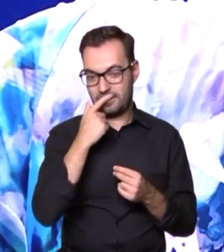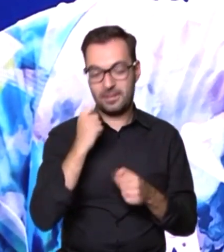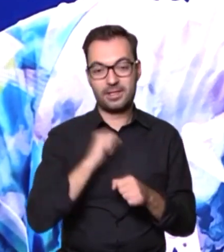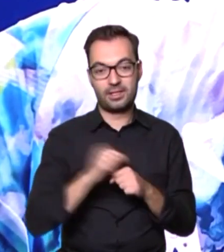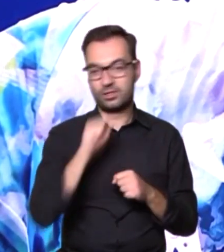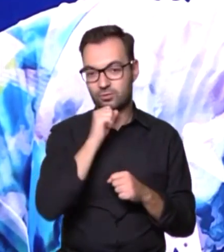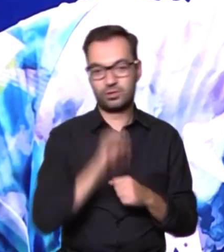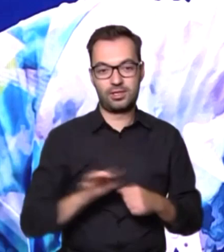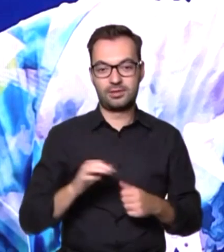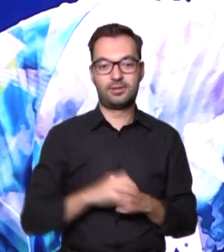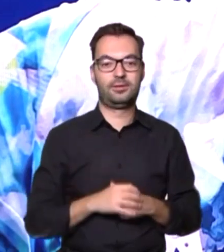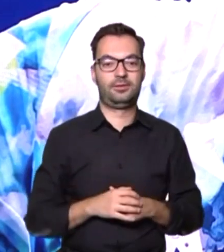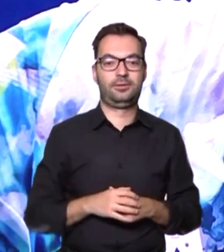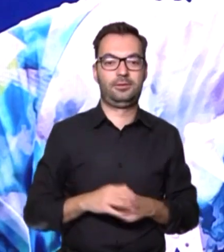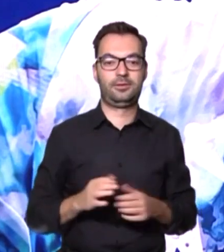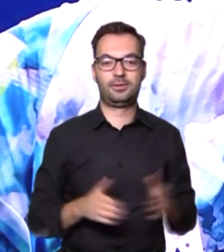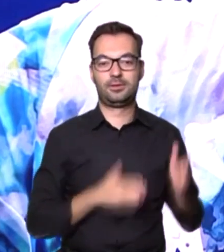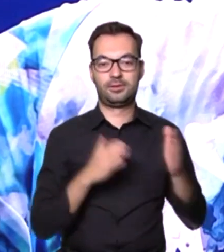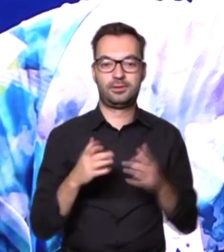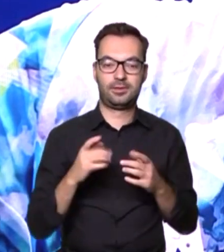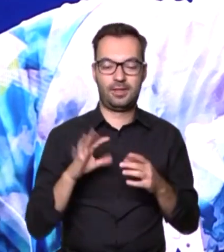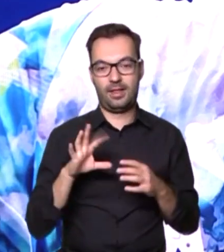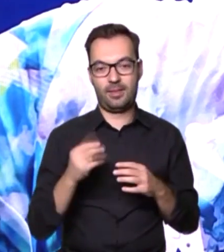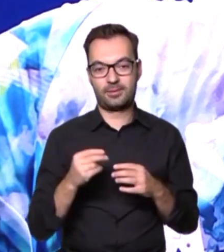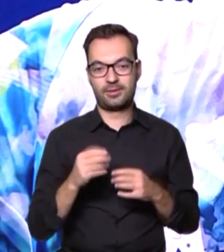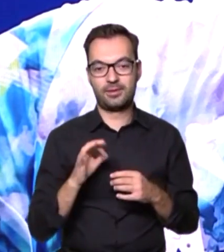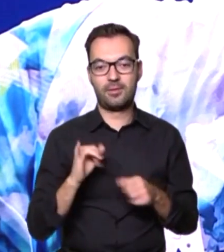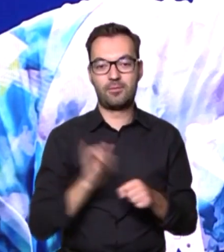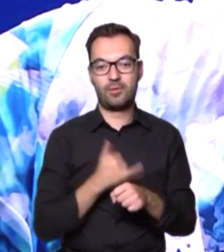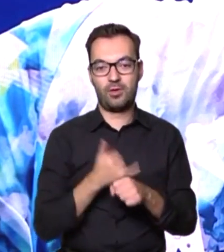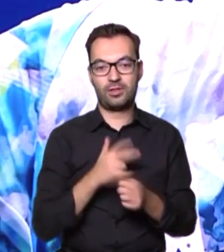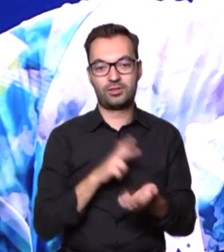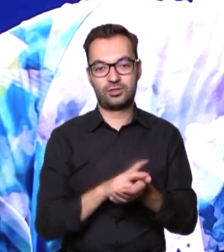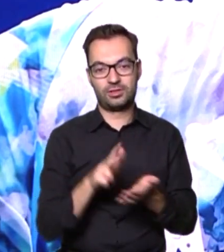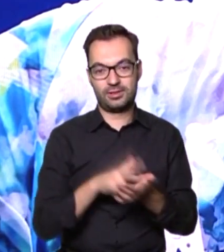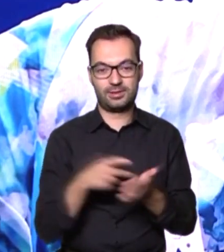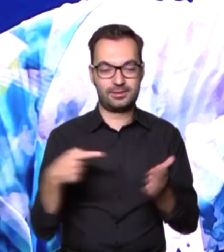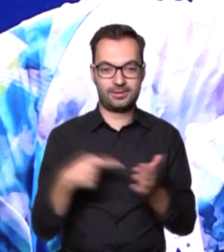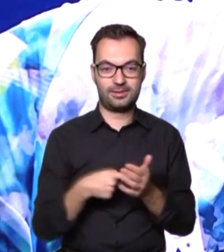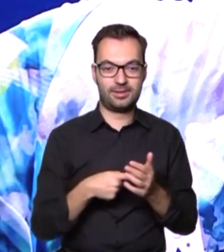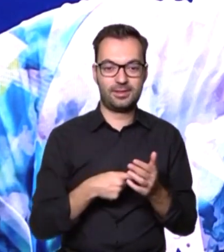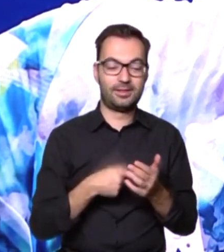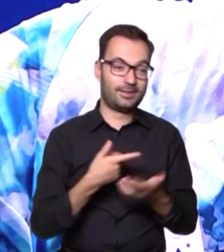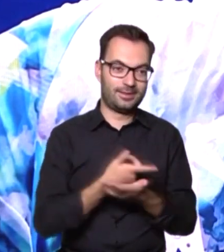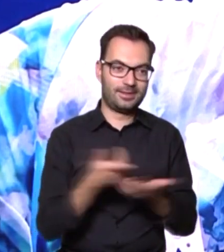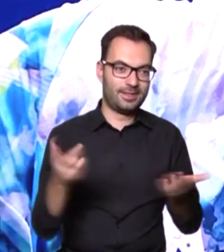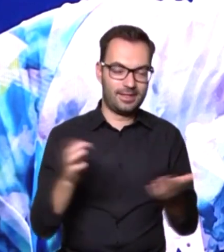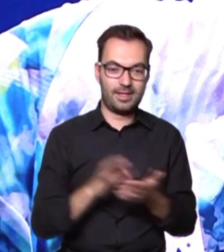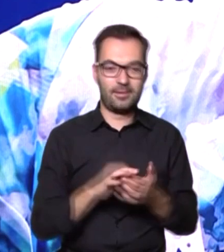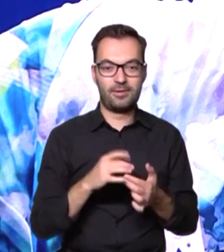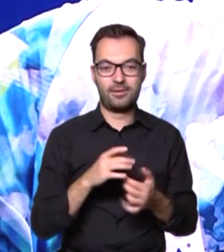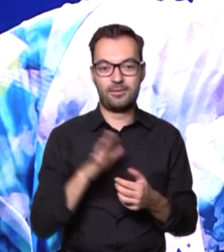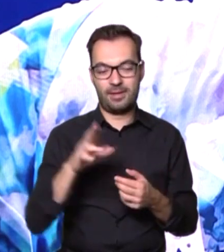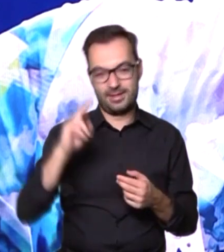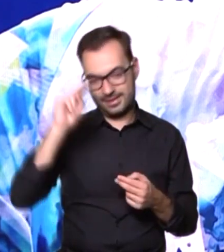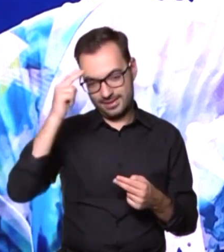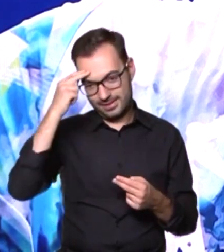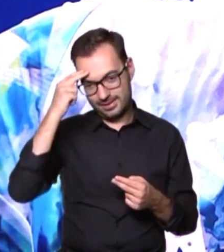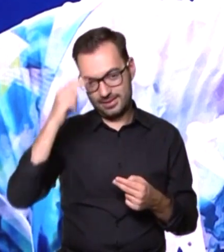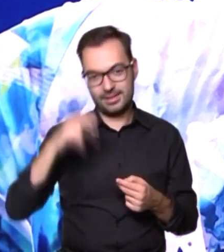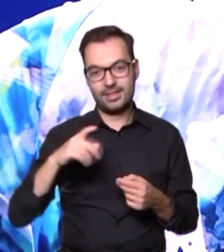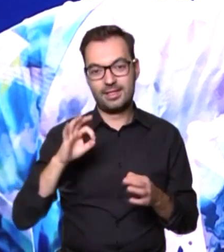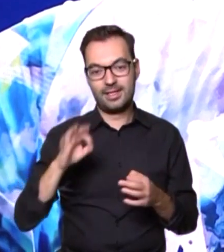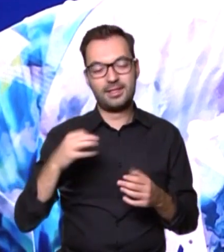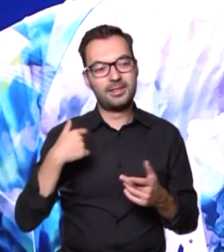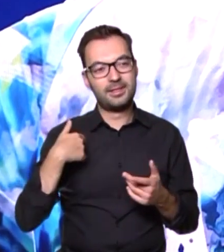jest duża szansa. Teraz trochę tak nietypowo. Mamy dzisiaj piątek 13. Na pewno wielu z Państwa ma jakieś przesądy. No i ja dzisiaj